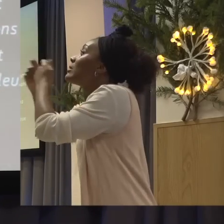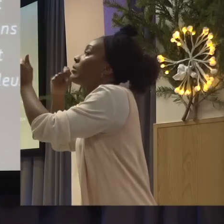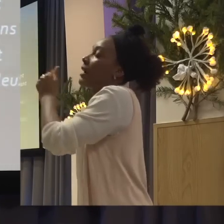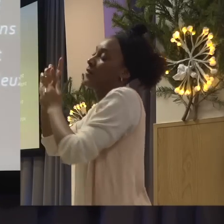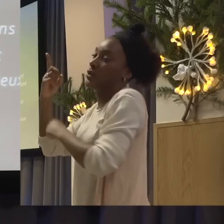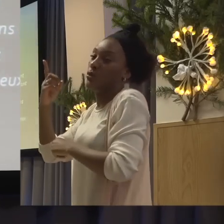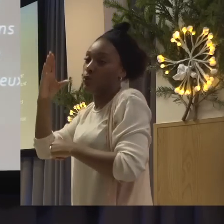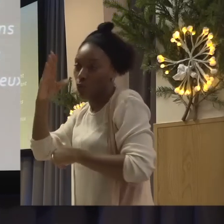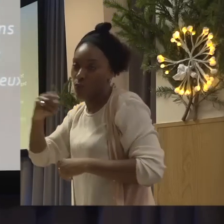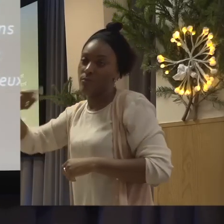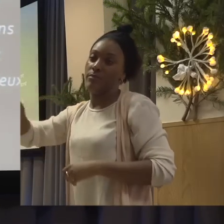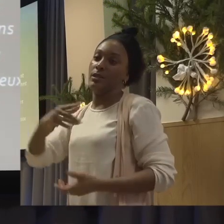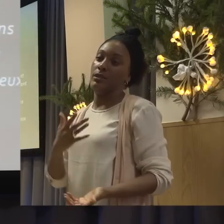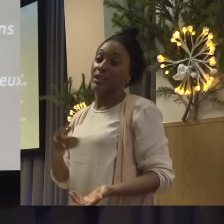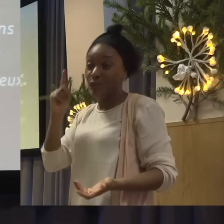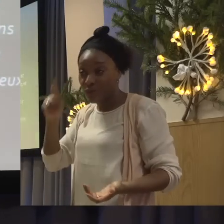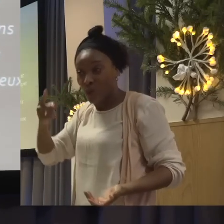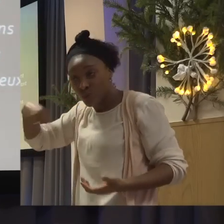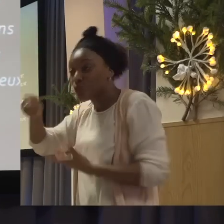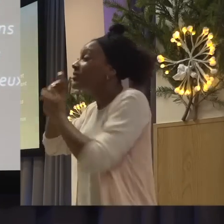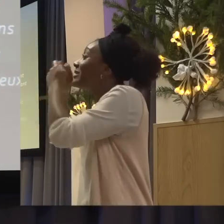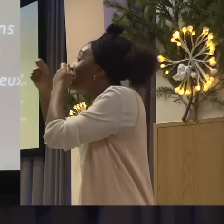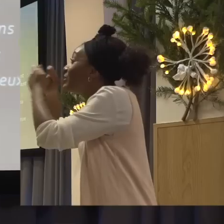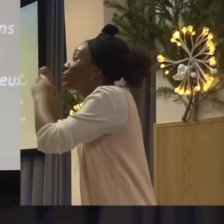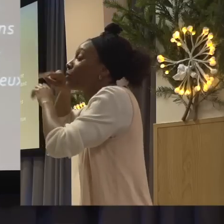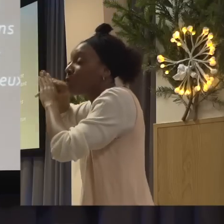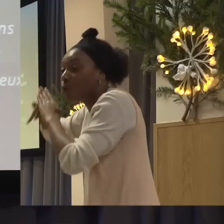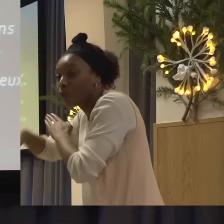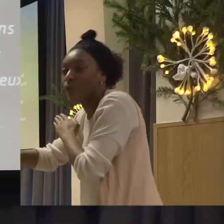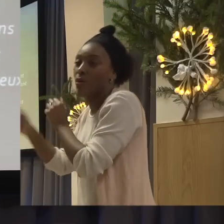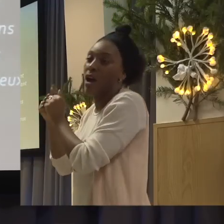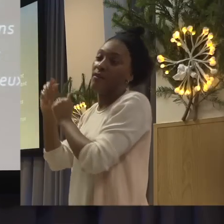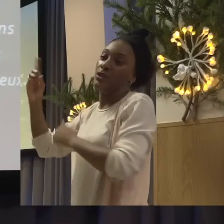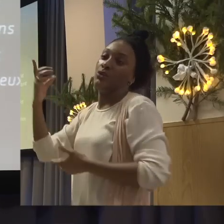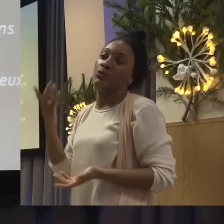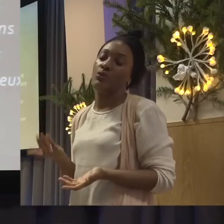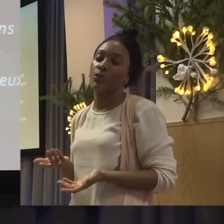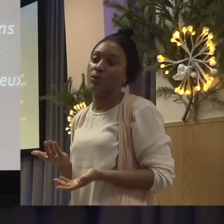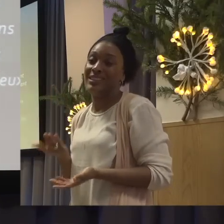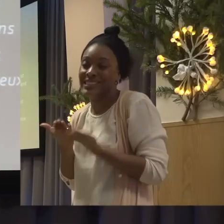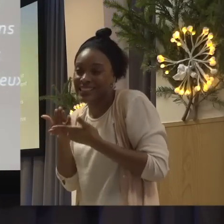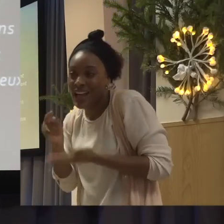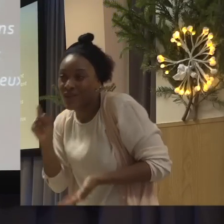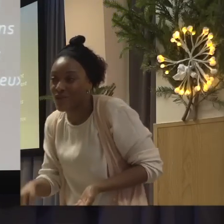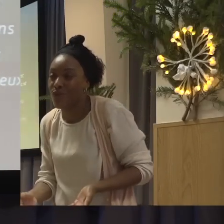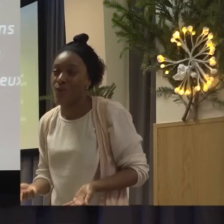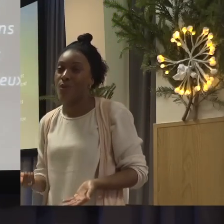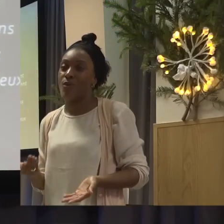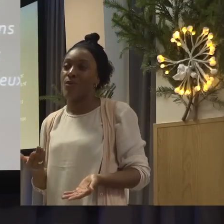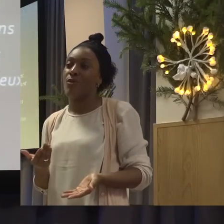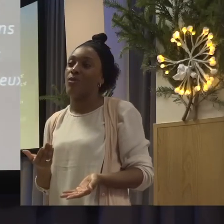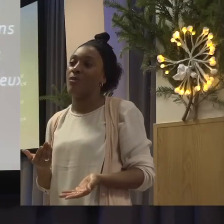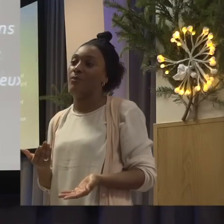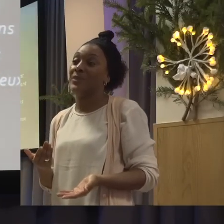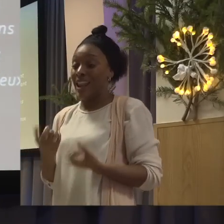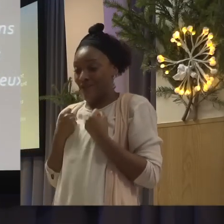Dieu. Pour que nous allions jusqu'au bout de notre mission. Frères et sœurs, la force marche de pair avec la